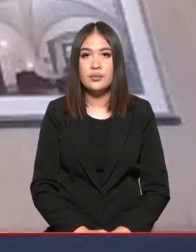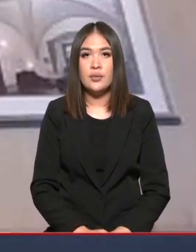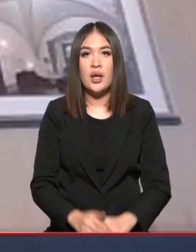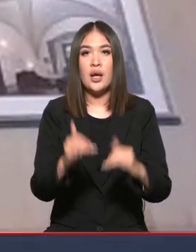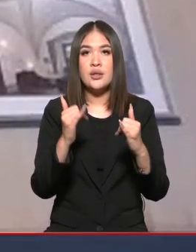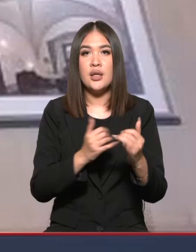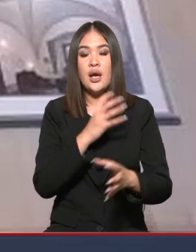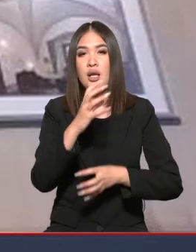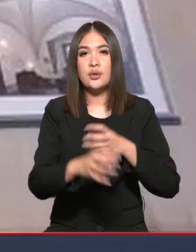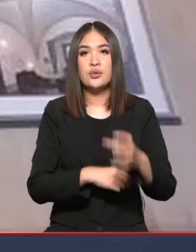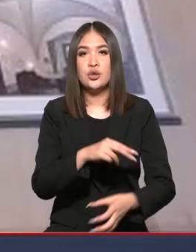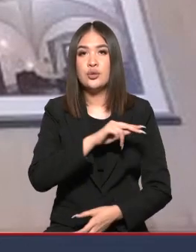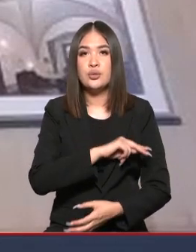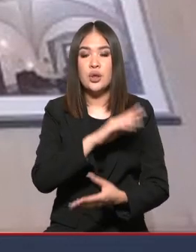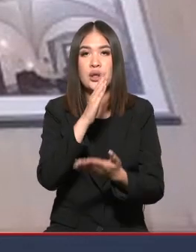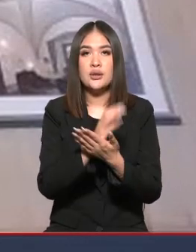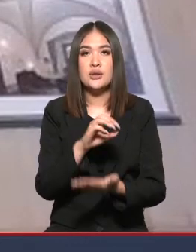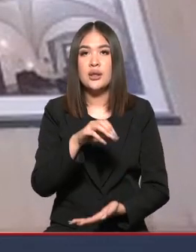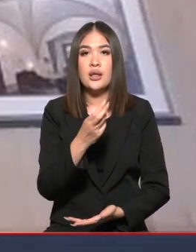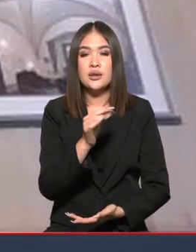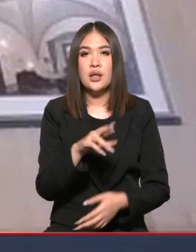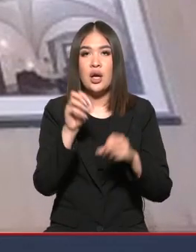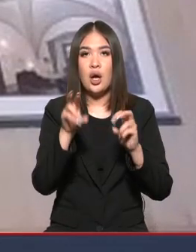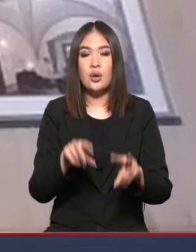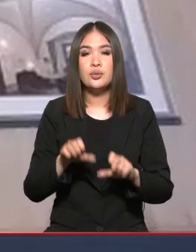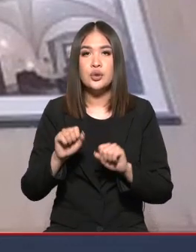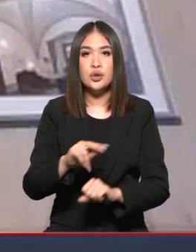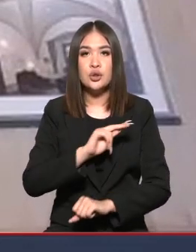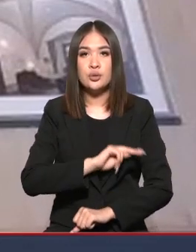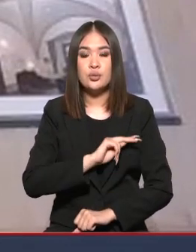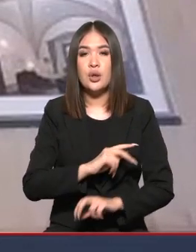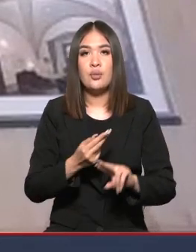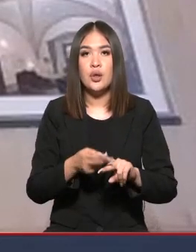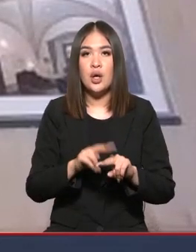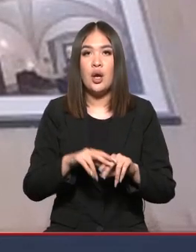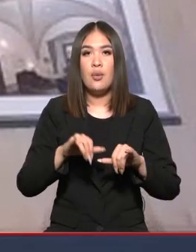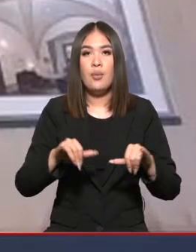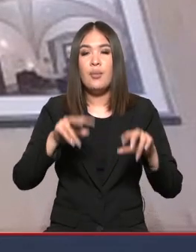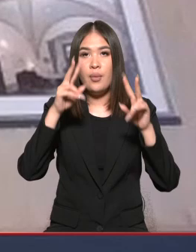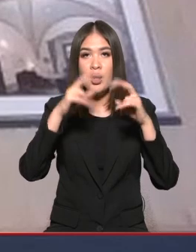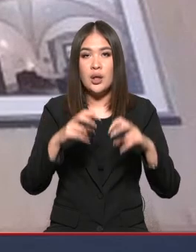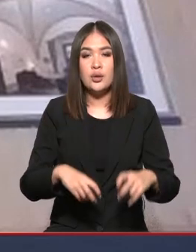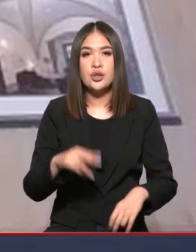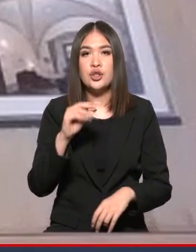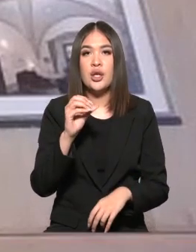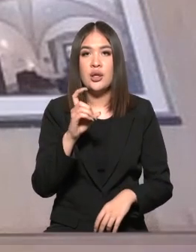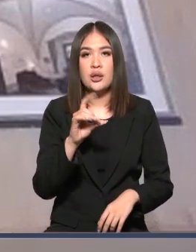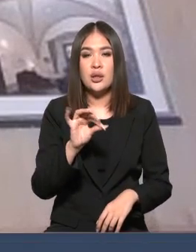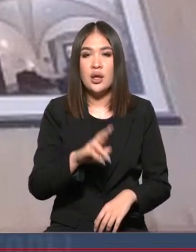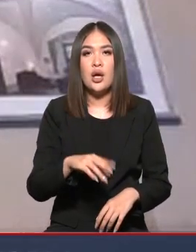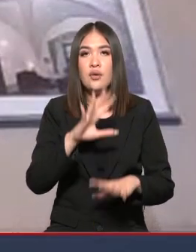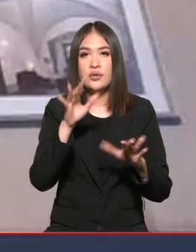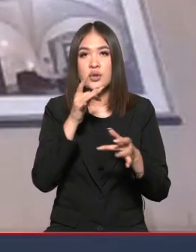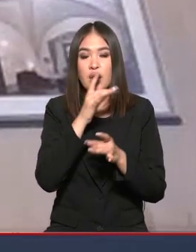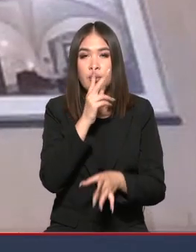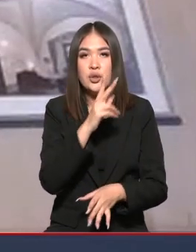Қазір әлем бойынша жұмыс істеп тұрған станциялардың барлығы қауіпсіз жұмыс істеп тұр. Ол қауымдастықтың ұдайы бақылауында. Мұны чехиялықтар жақсы біледі.